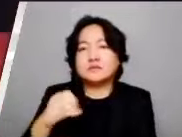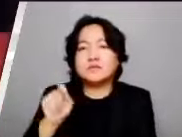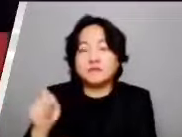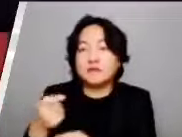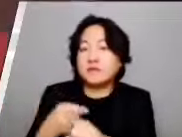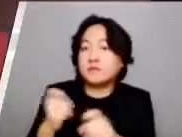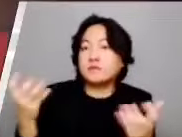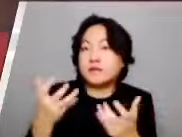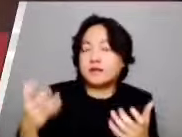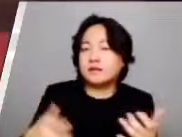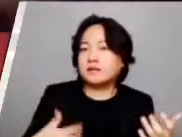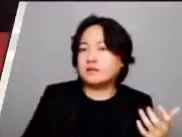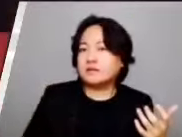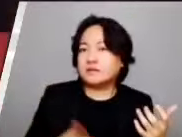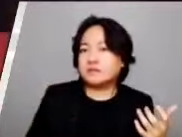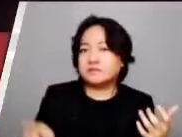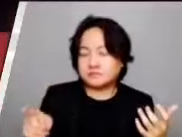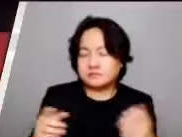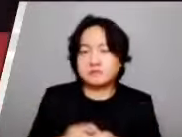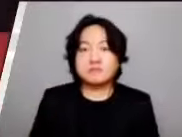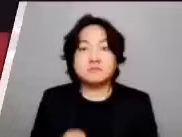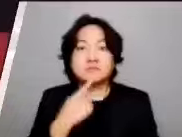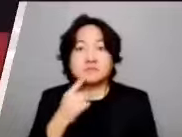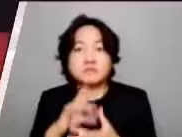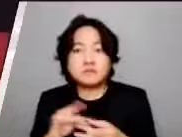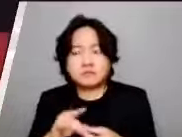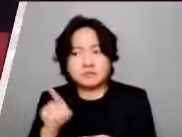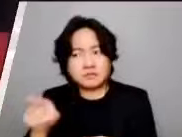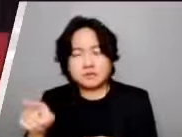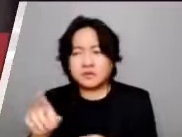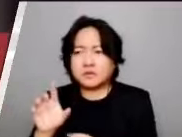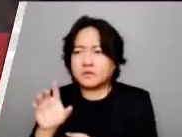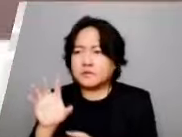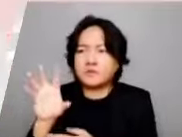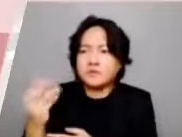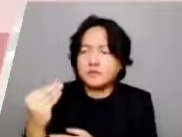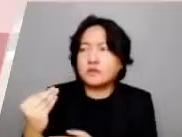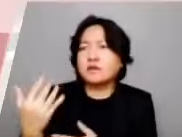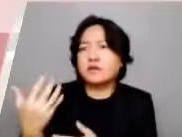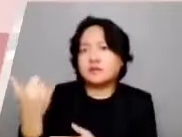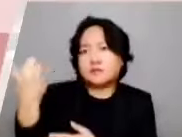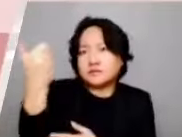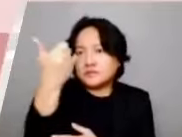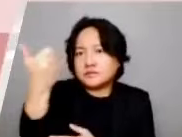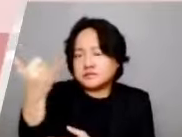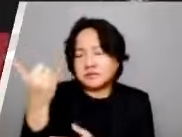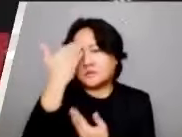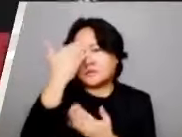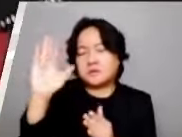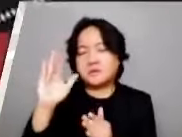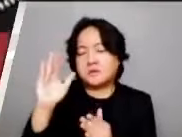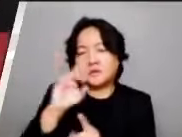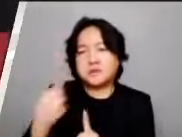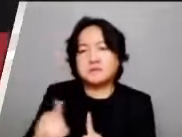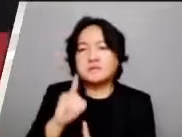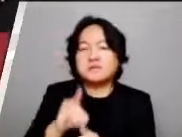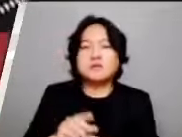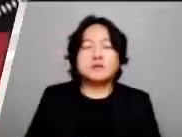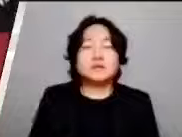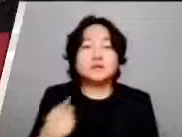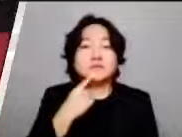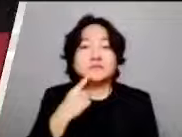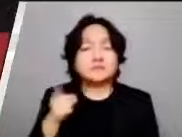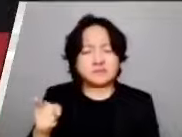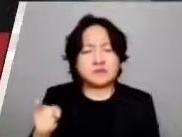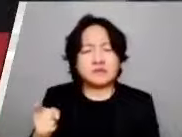pero walang binanggit ang British singer kung kailan ito kinunan. Morning, everybody. Dati nang naging open si Liam sa struggles sa